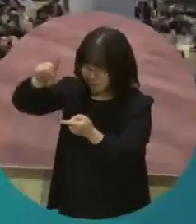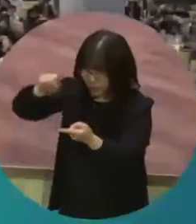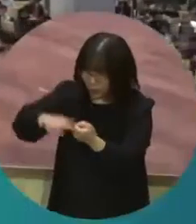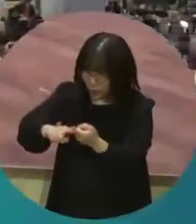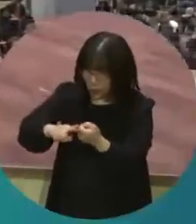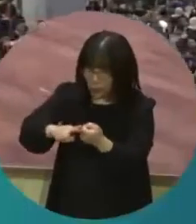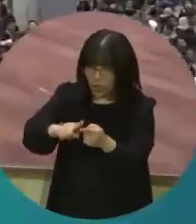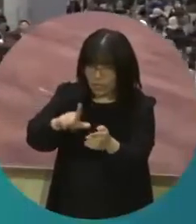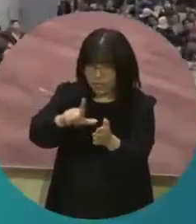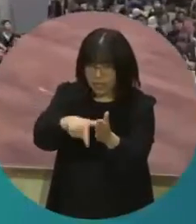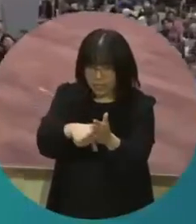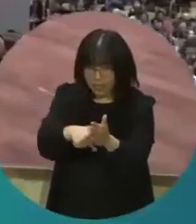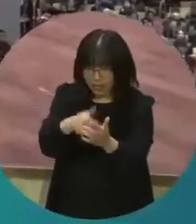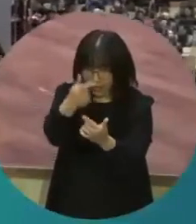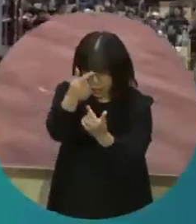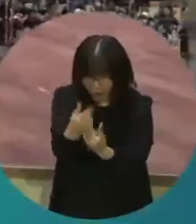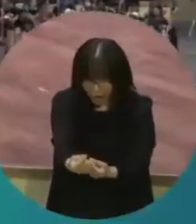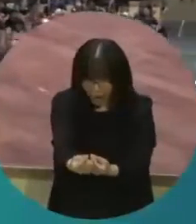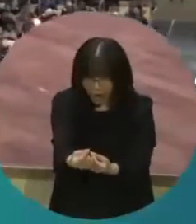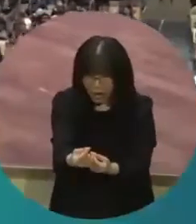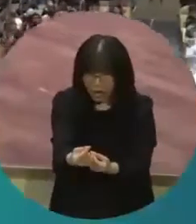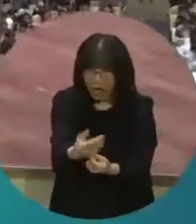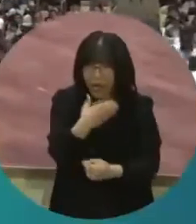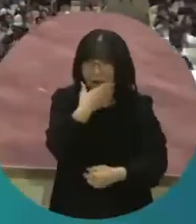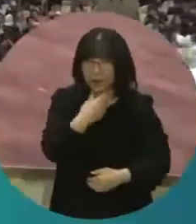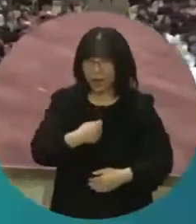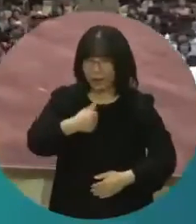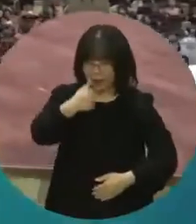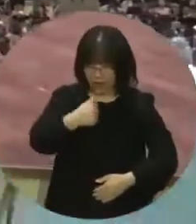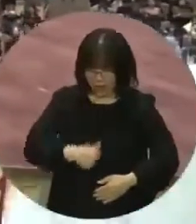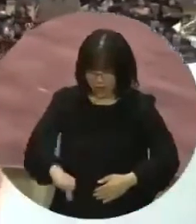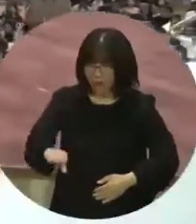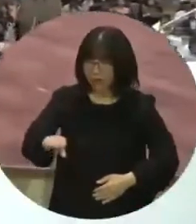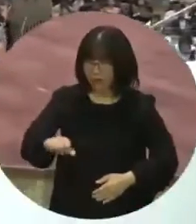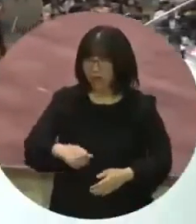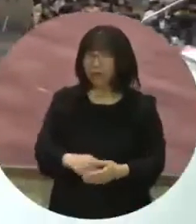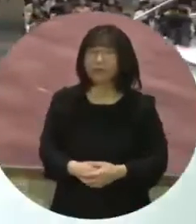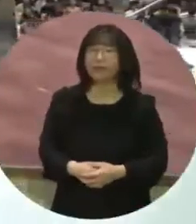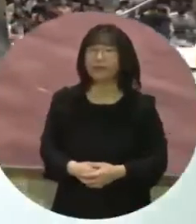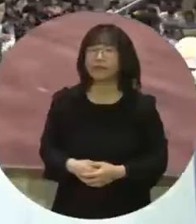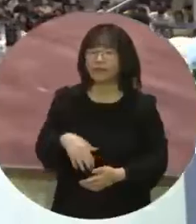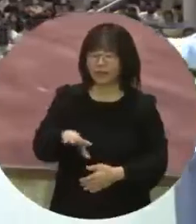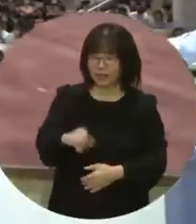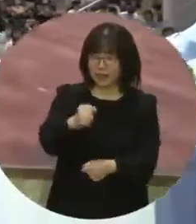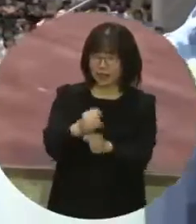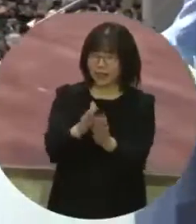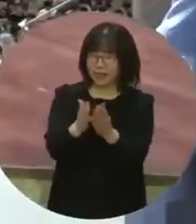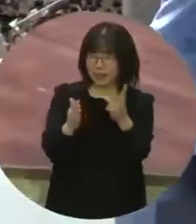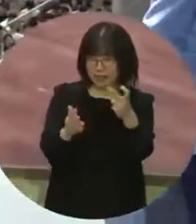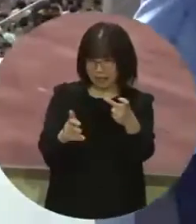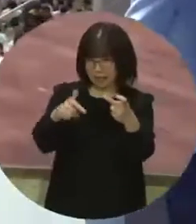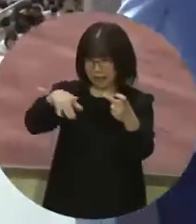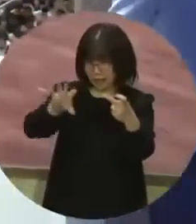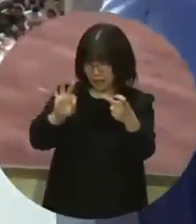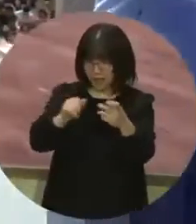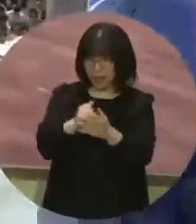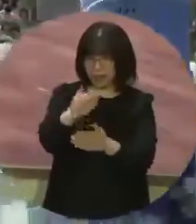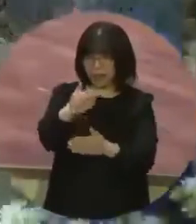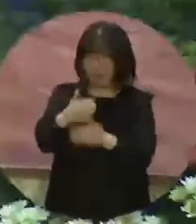시기가 되어 노년의 아브라함에게 아들을 낳으니. 자, 창세기 12장에서 하나님께서 아브라함에게